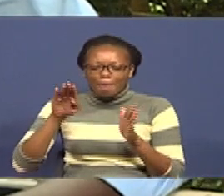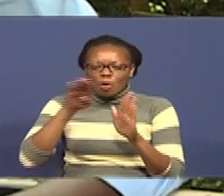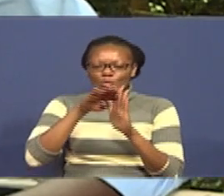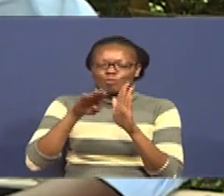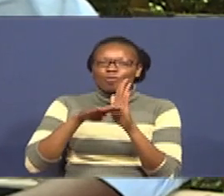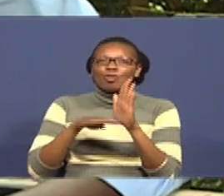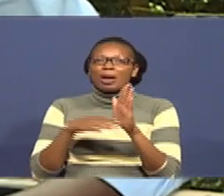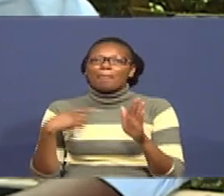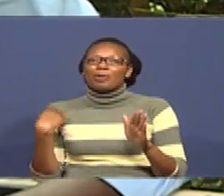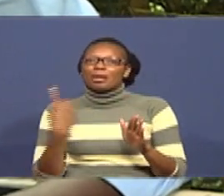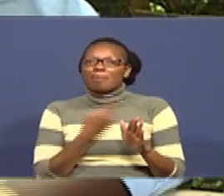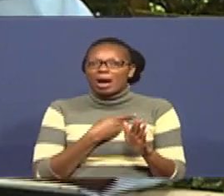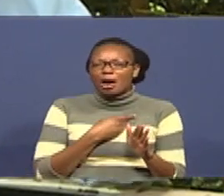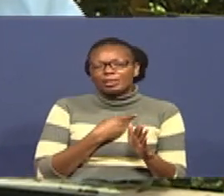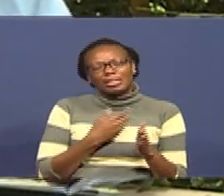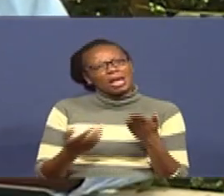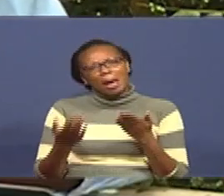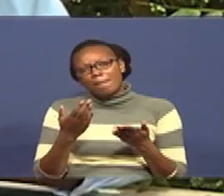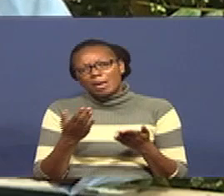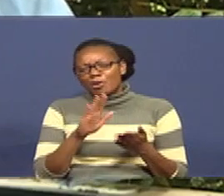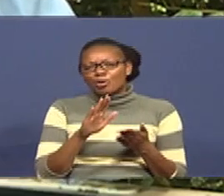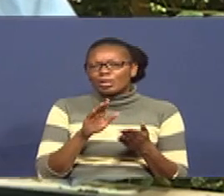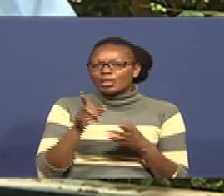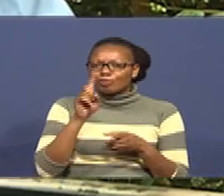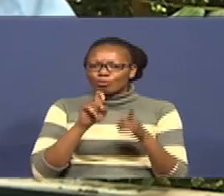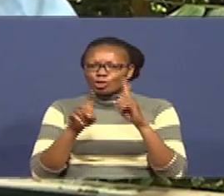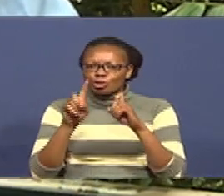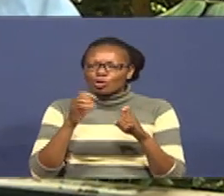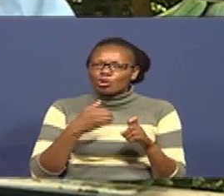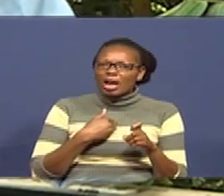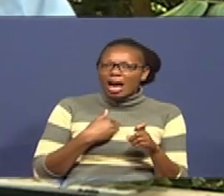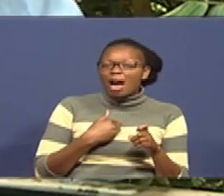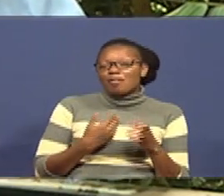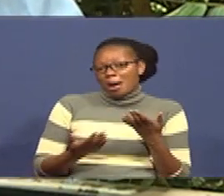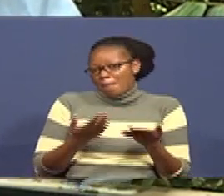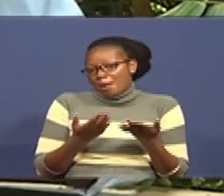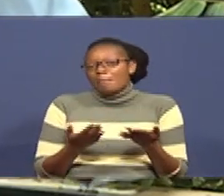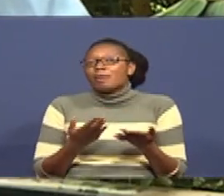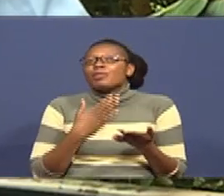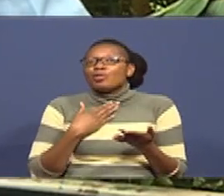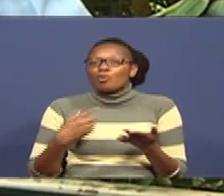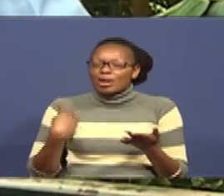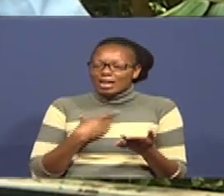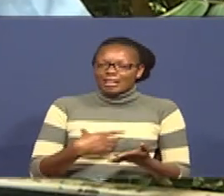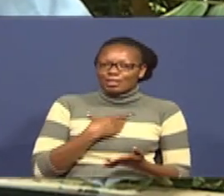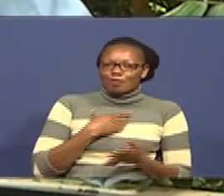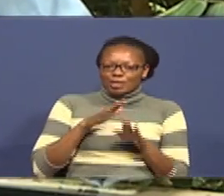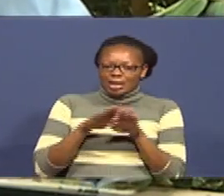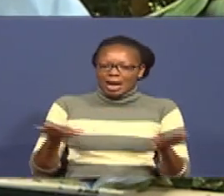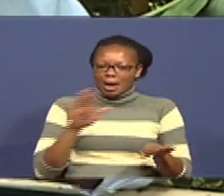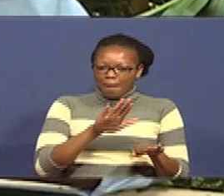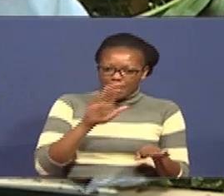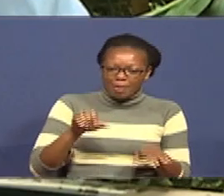mengi katika nyanja hii ya kilimo. Lakini iwapo una swala lolote ama pengine ungependa tutembelee shamba